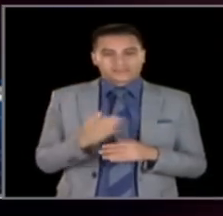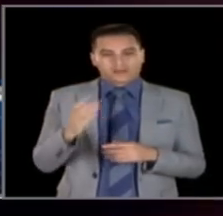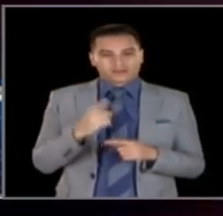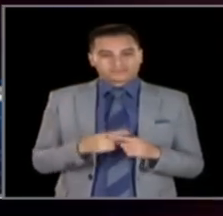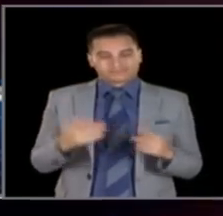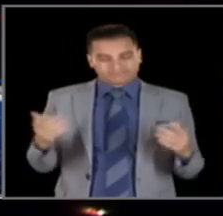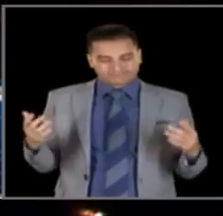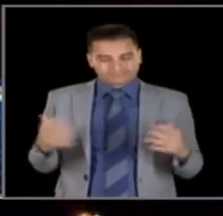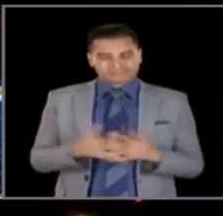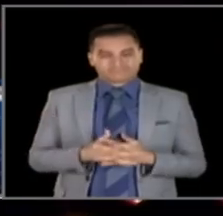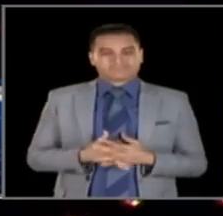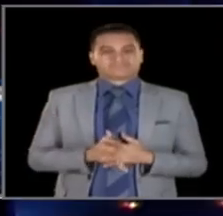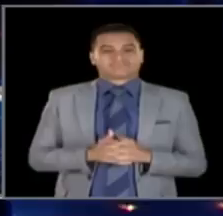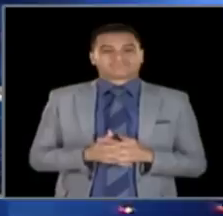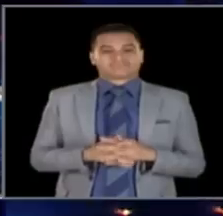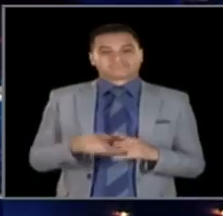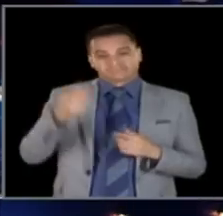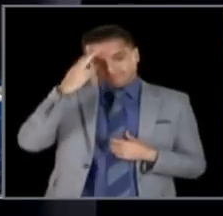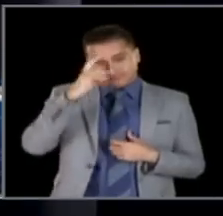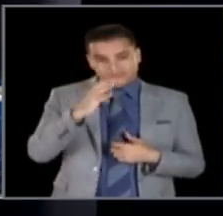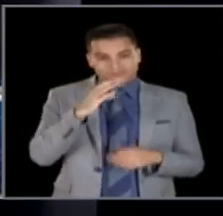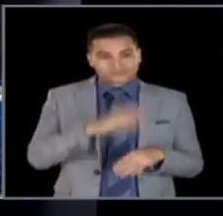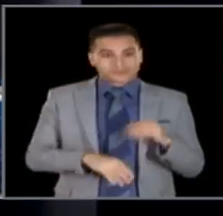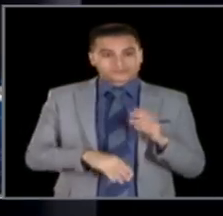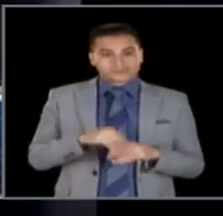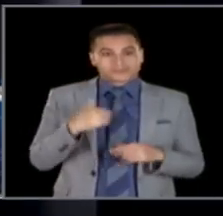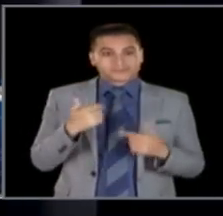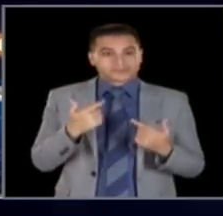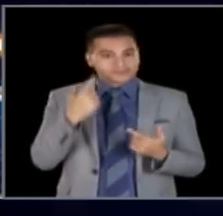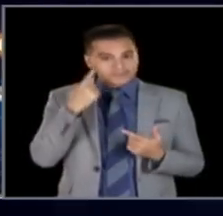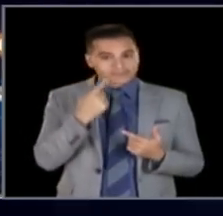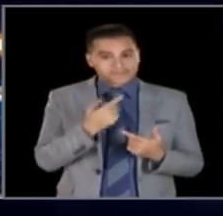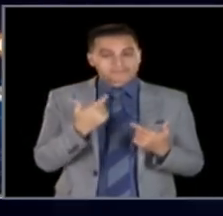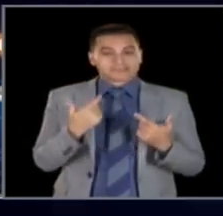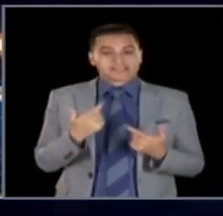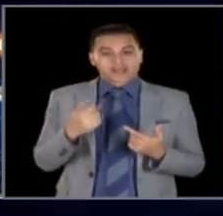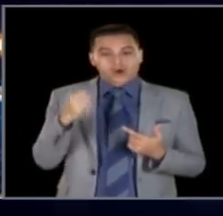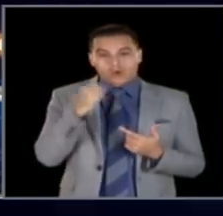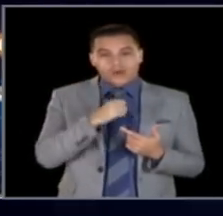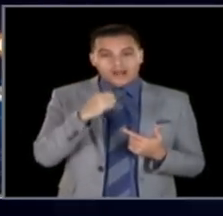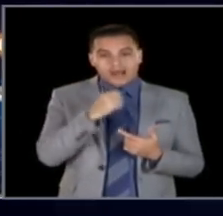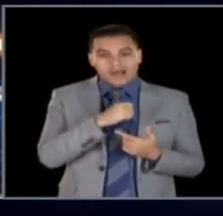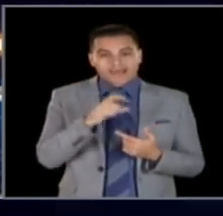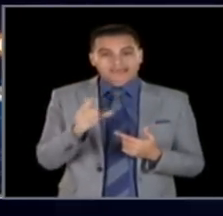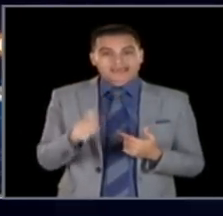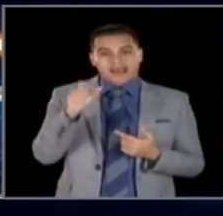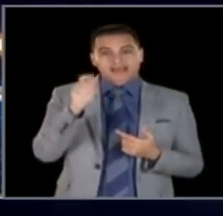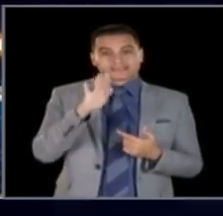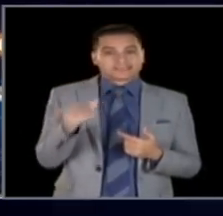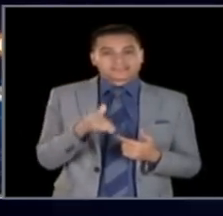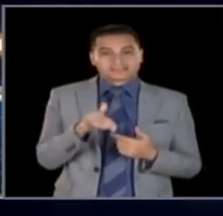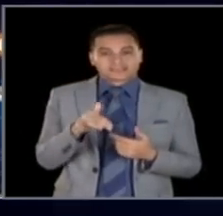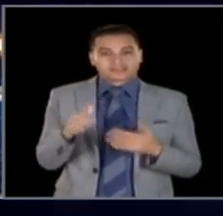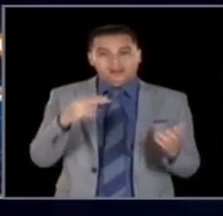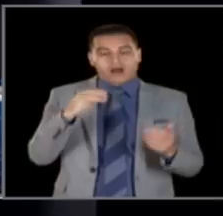خاطئة. مين بقى؟ مستنياك، مش عارفين مين بيغني مستنياك؟ ده نانسي عجرم غنتها لها